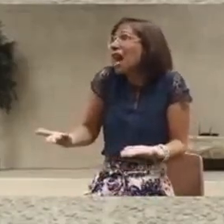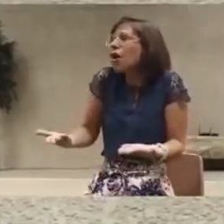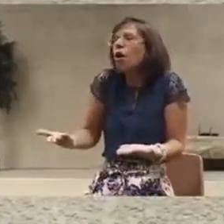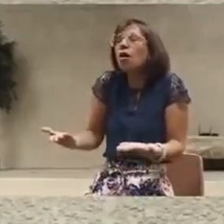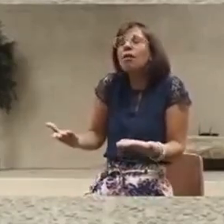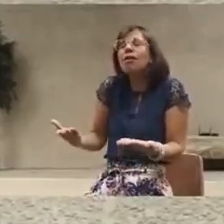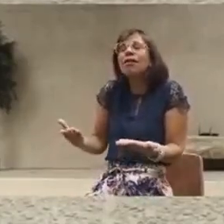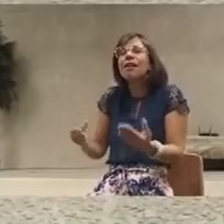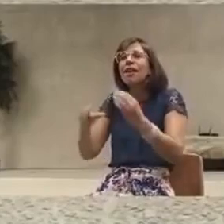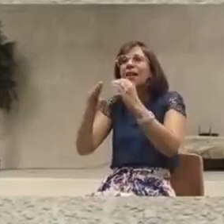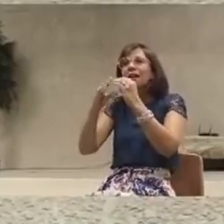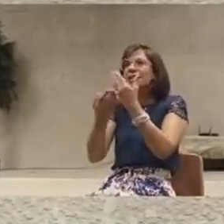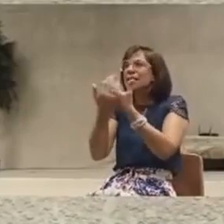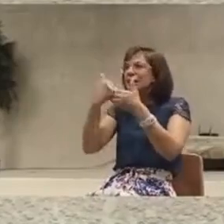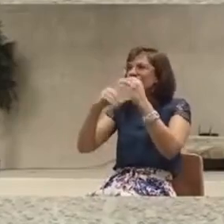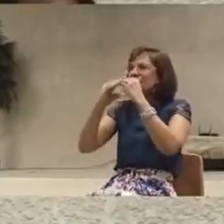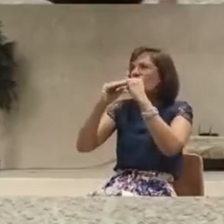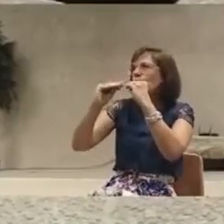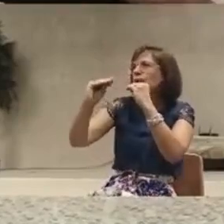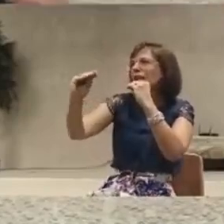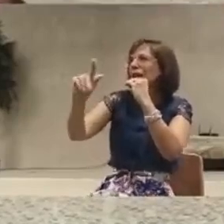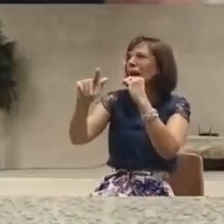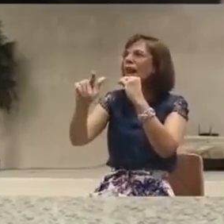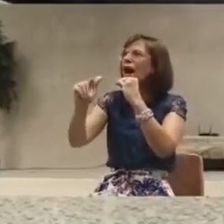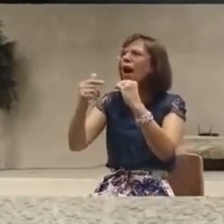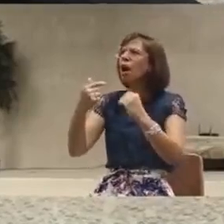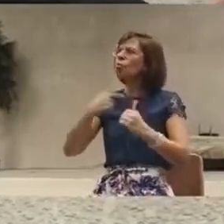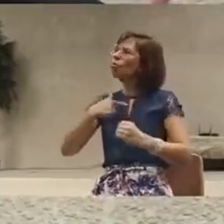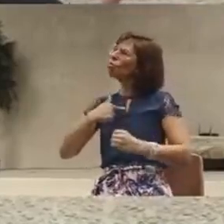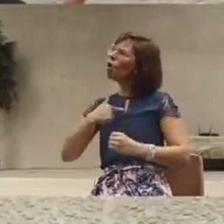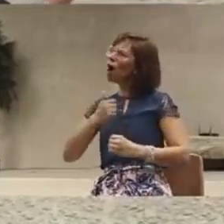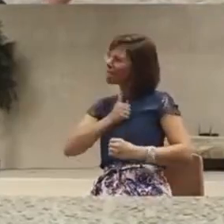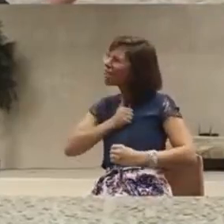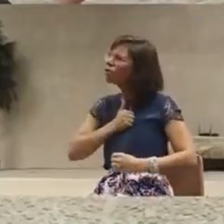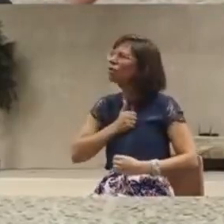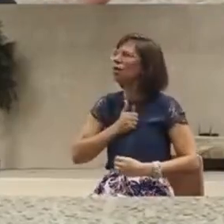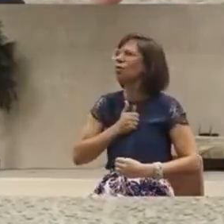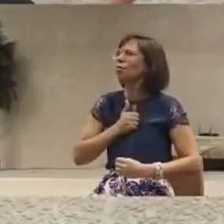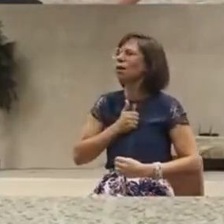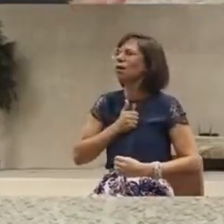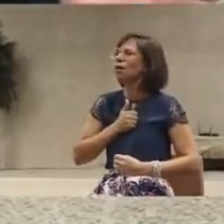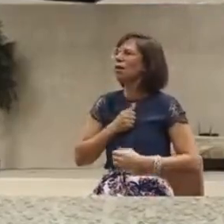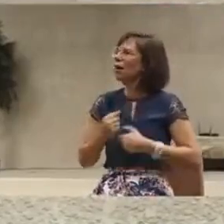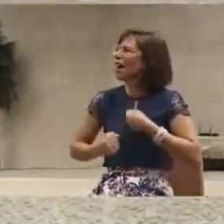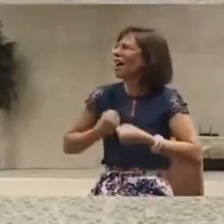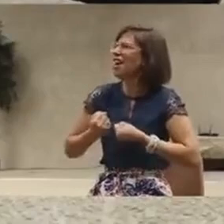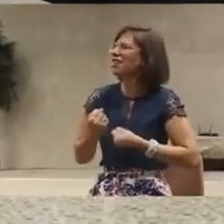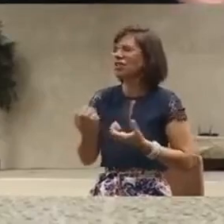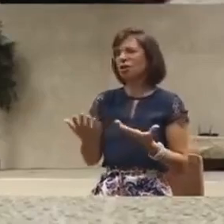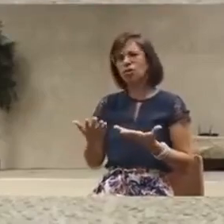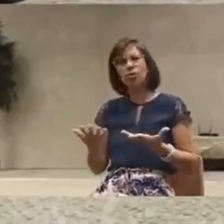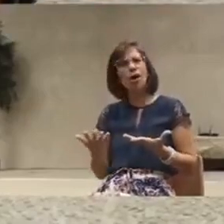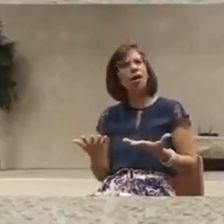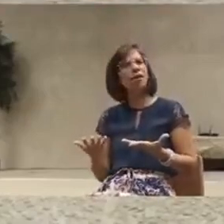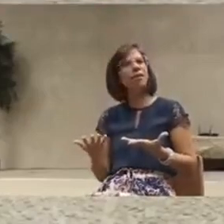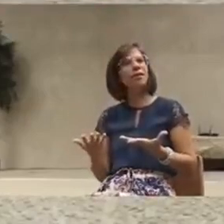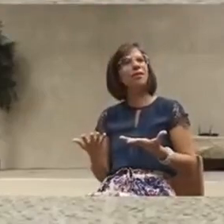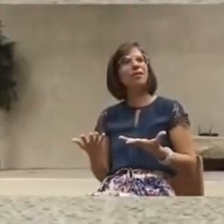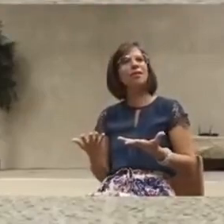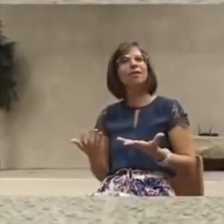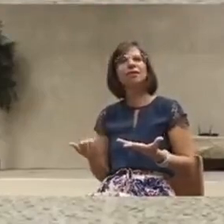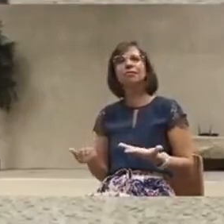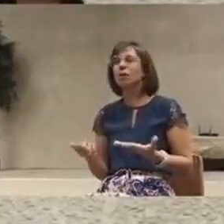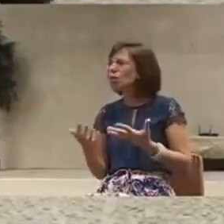C'est un test. C'est une épreuve. Qui ne passe pas des tests? Les écoliers, ah non, tous les enfants sont